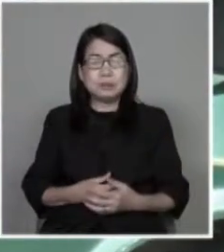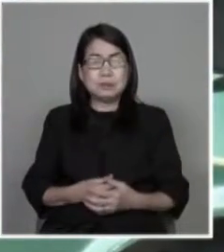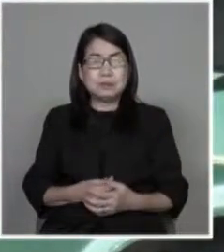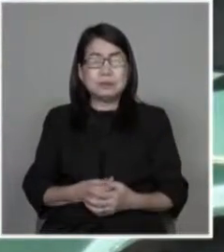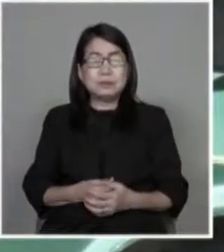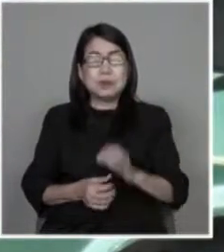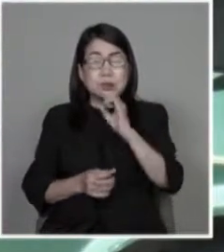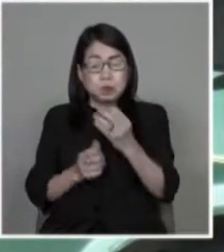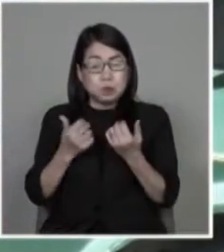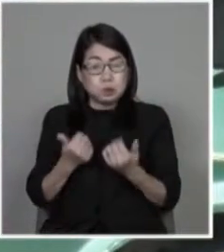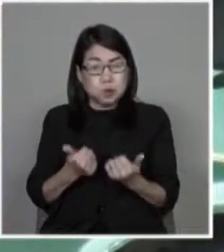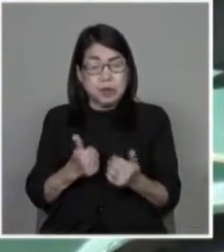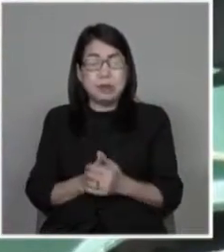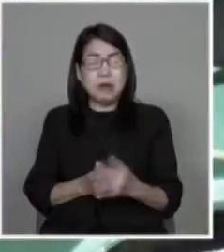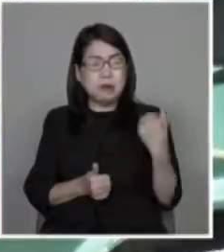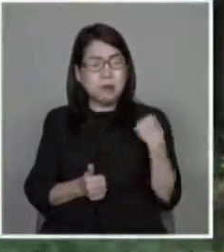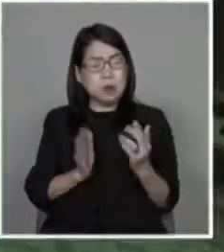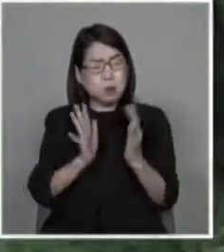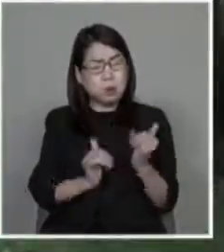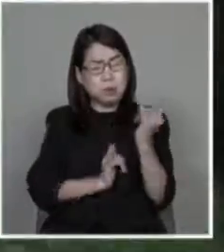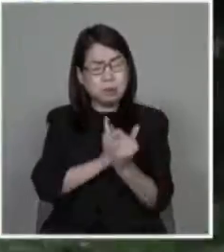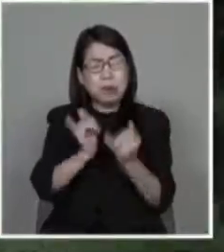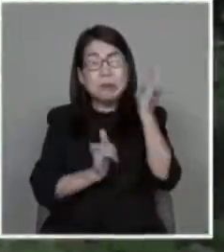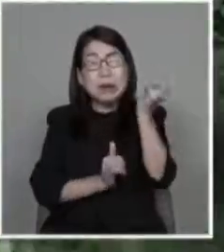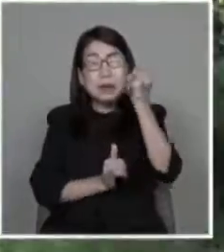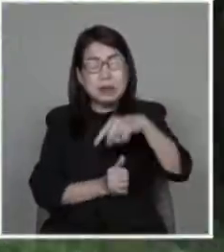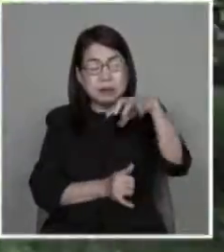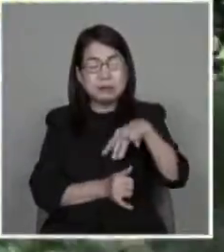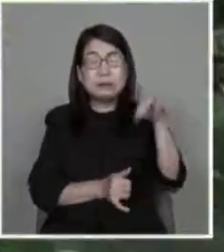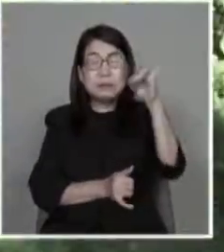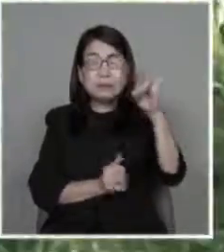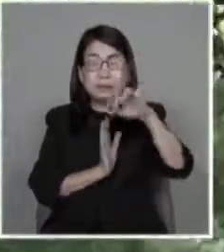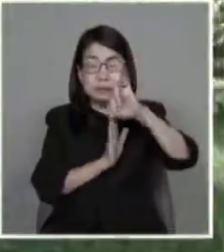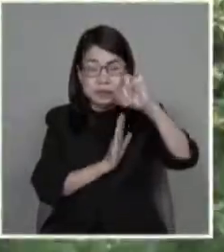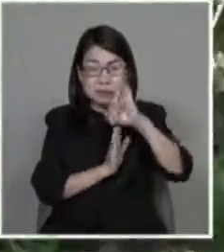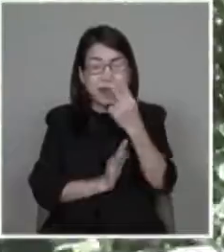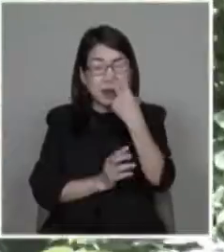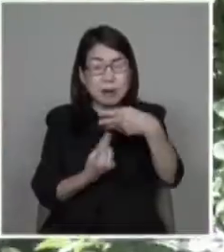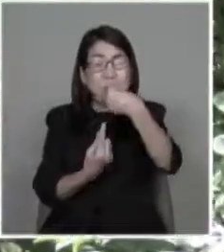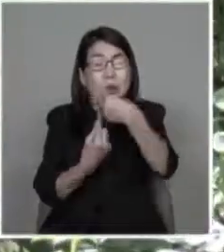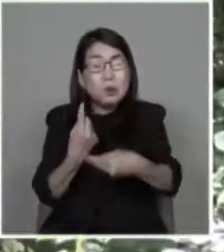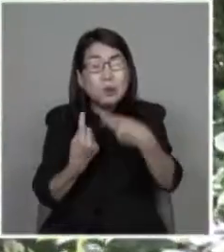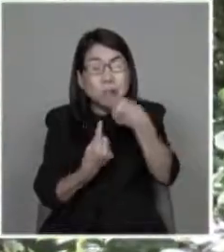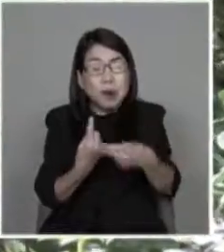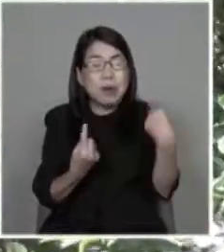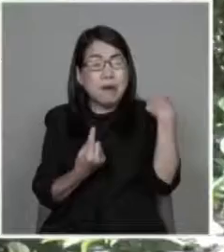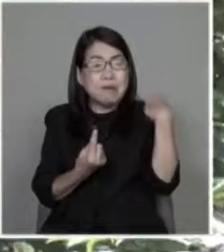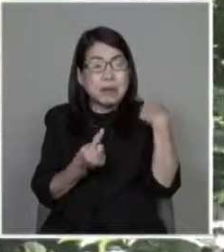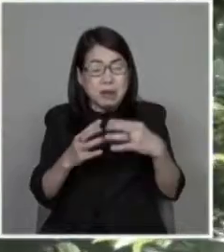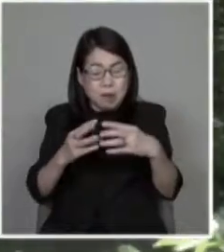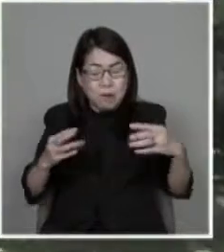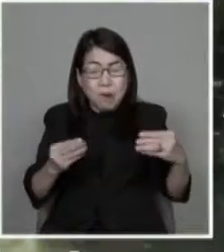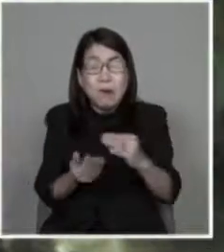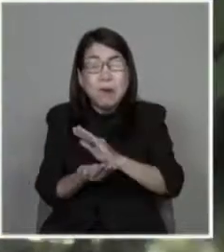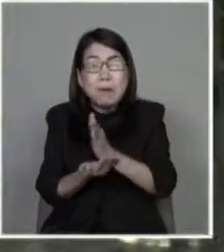ในขณะนี้ใครหลายๆคนได้เดินทางไปท่องเที่ยวภายในสวนสัตว์จังหวัดเชียงใหม่ก็จะพบเห็นต้นกล้วยและมะละกอกำลังออกผลผลิตจำนวนม